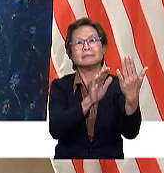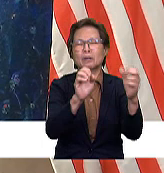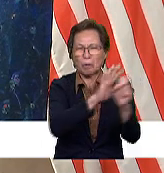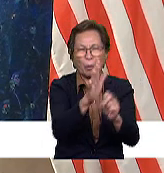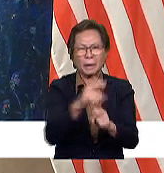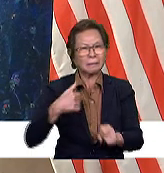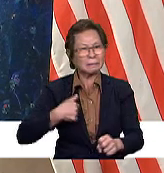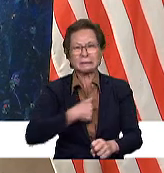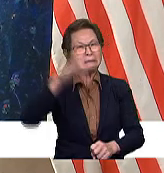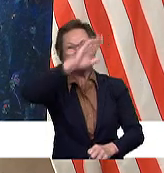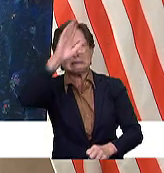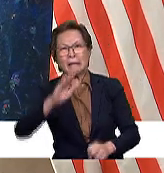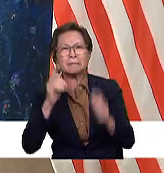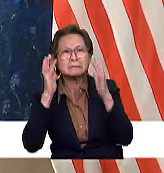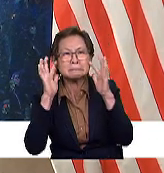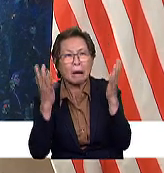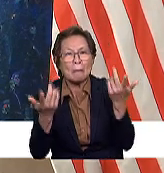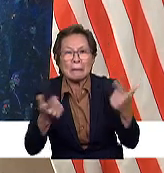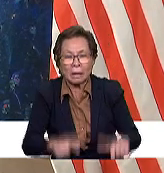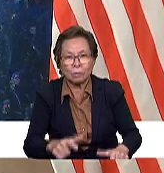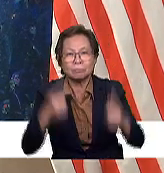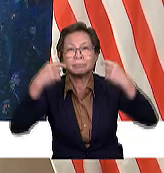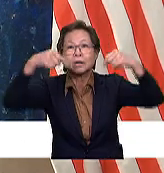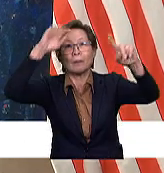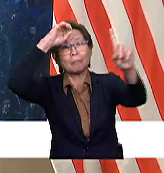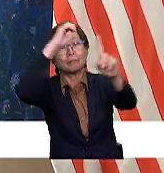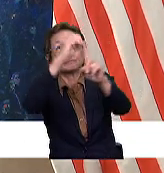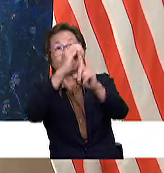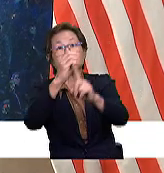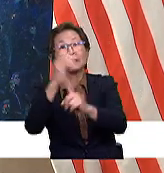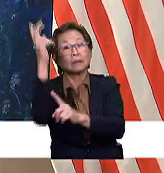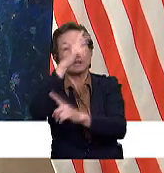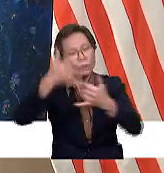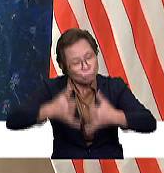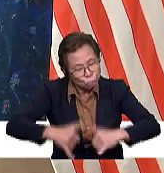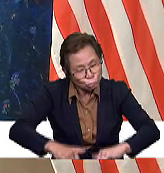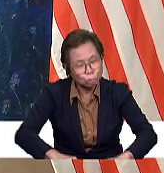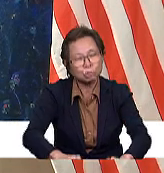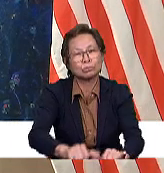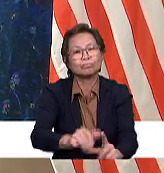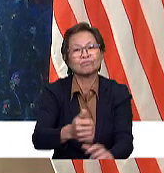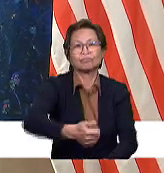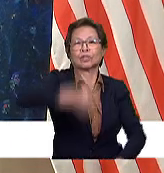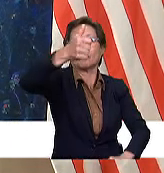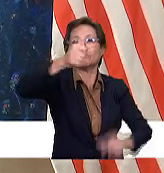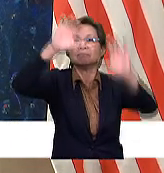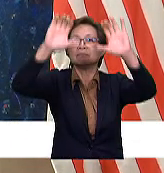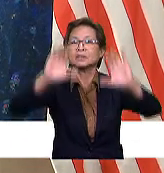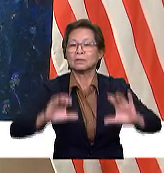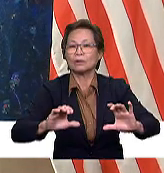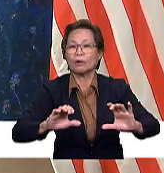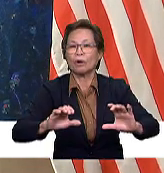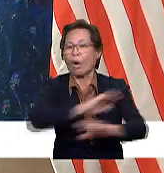jangkau kali ini di dalam capai hebat alamat di kerajaan akan terus mengutamakan pendekatan